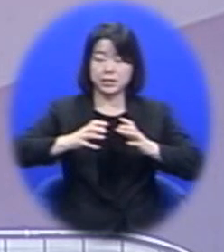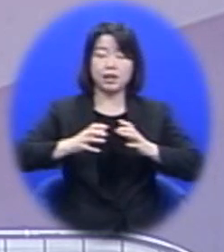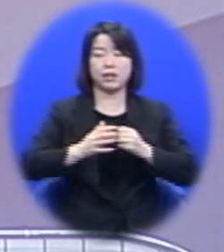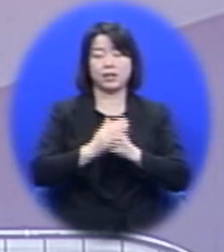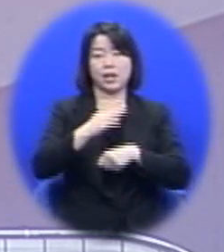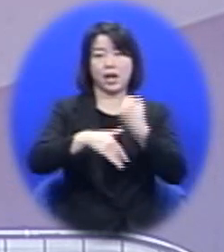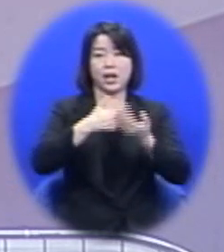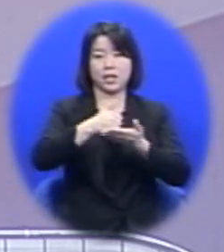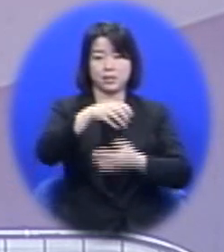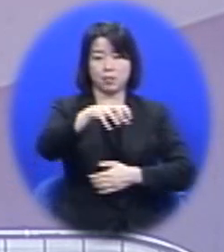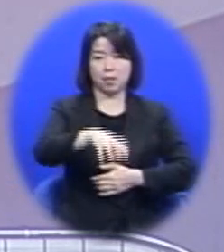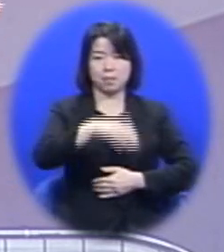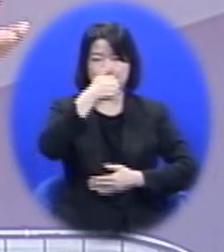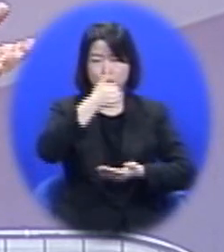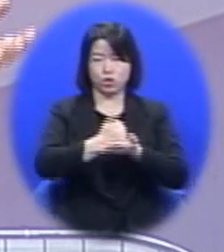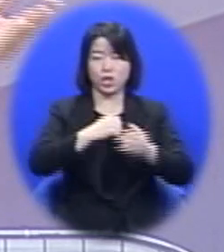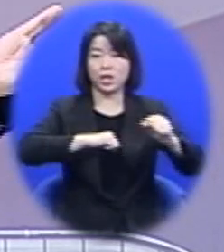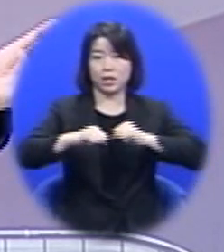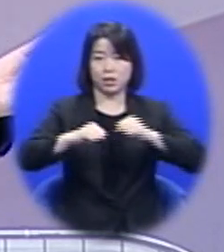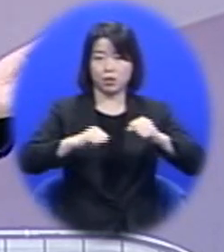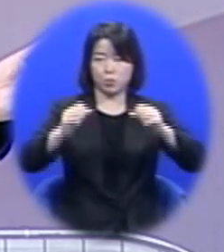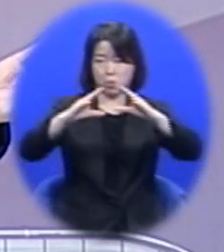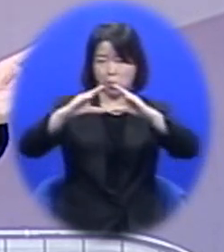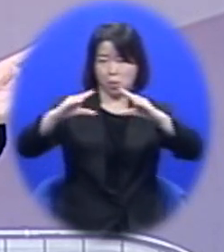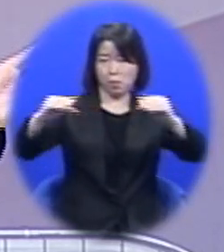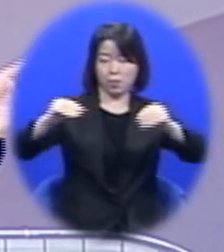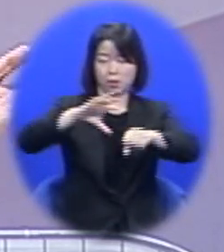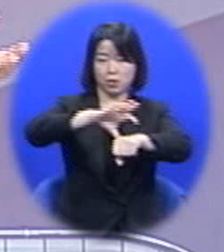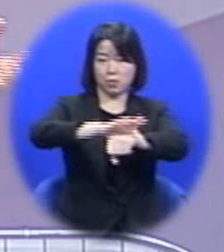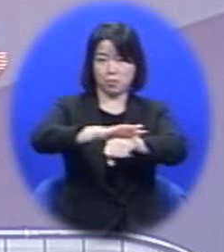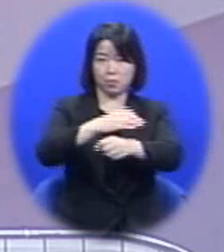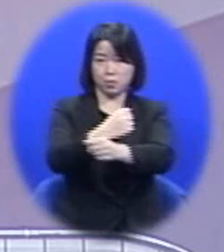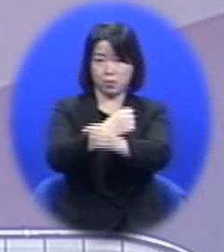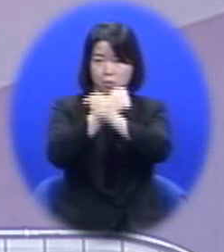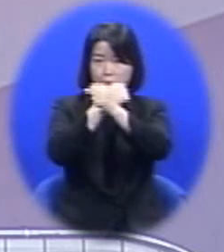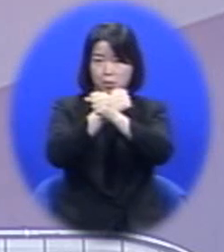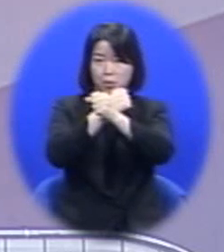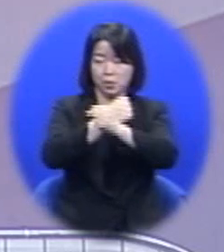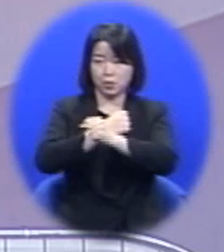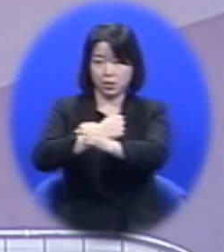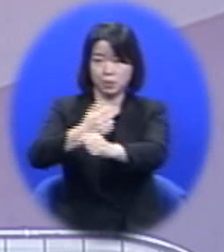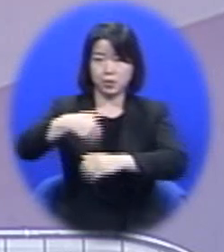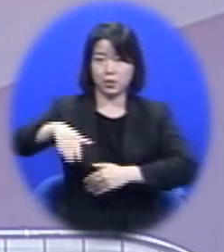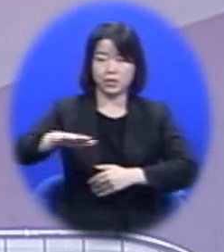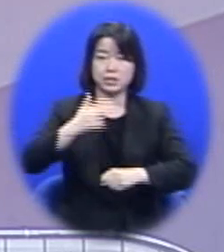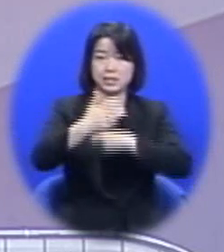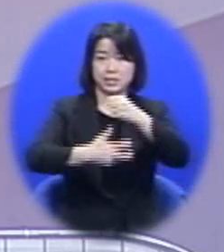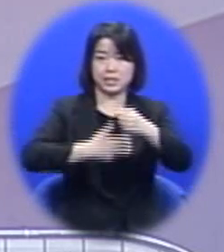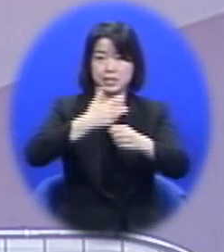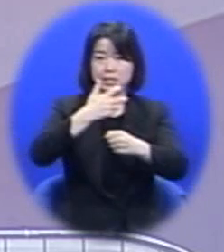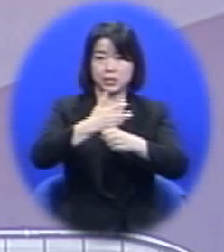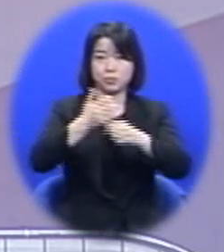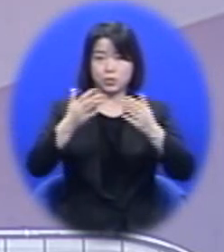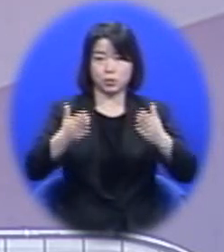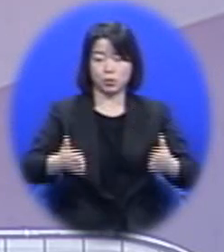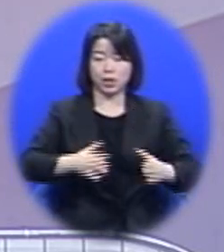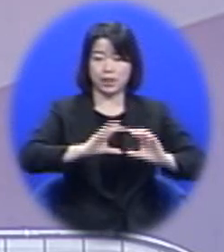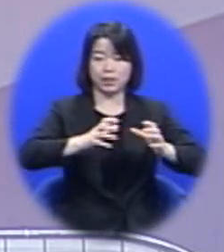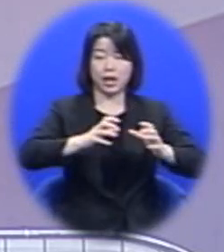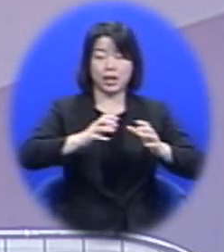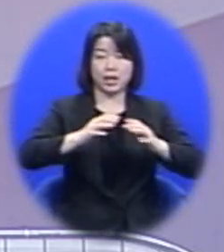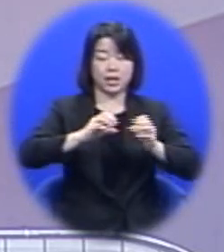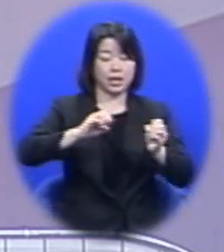앞에 범죄하고 바벨론의 포로로 가서 70년 동안 나라 잃은 백성이